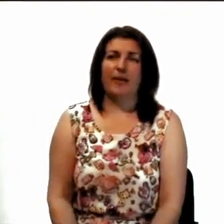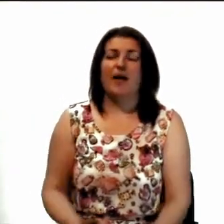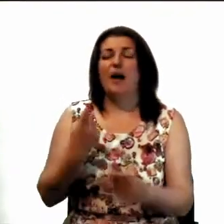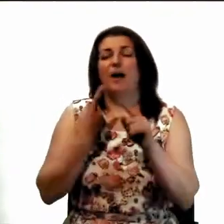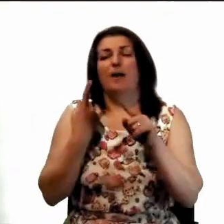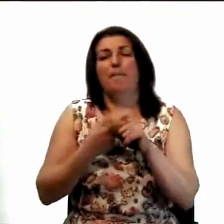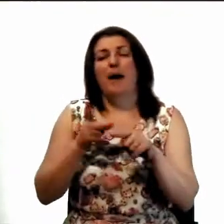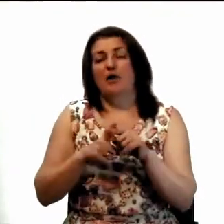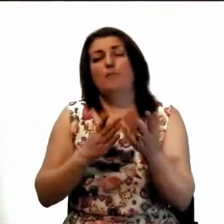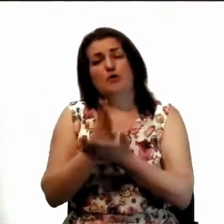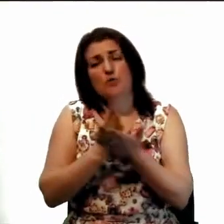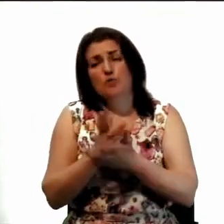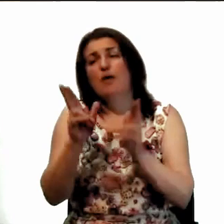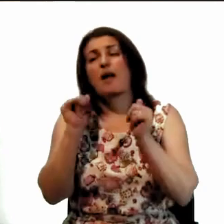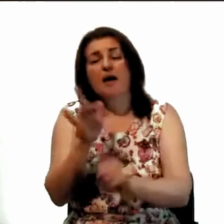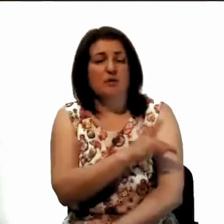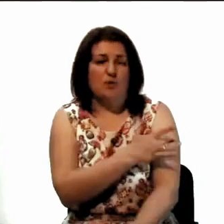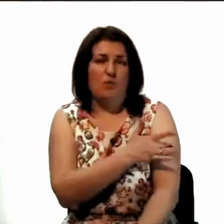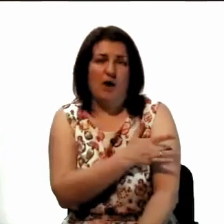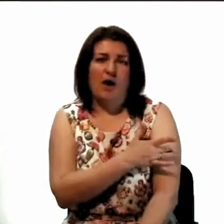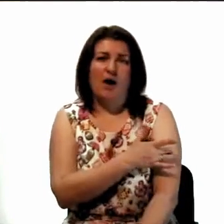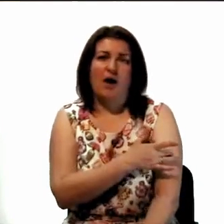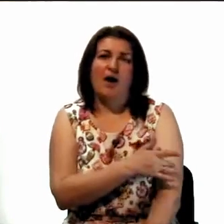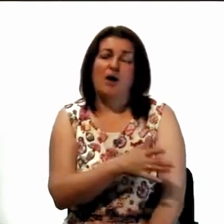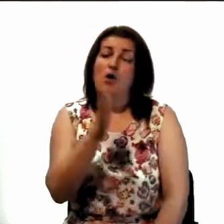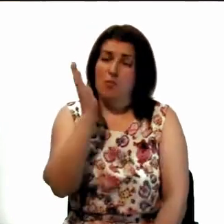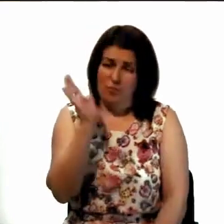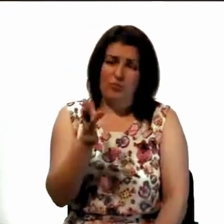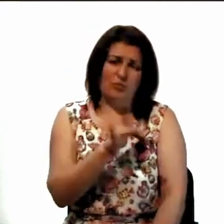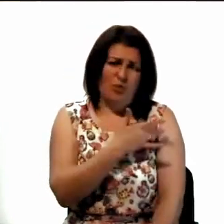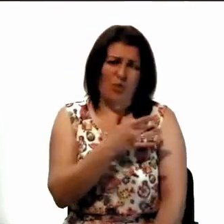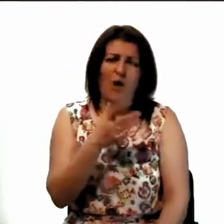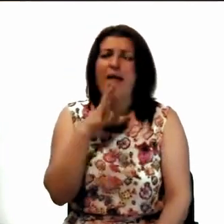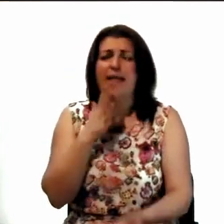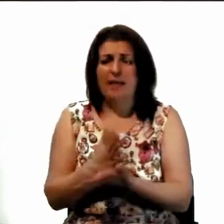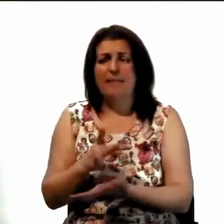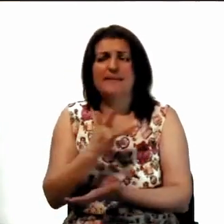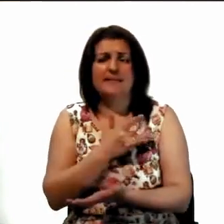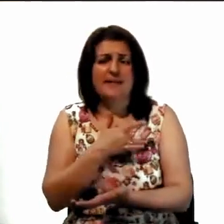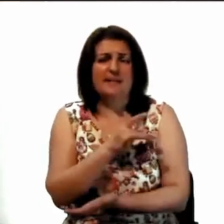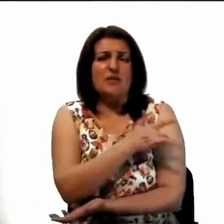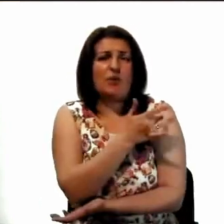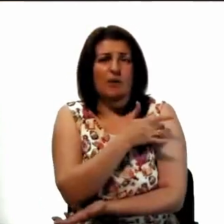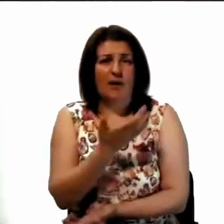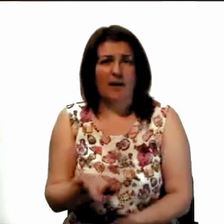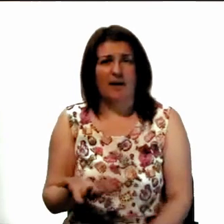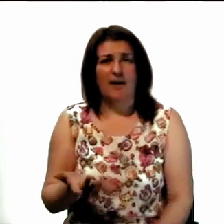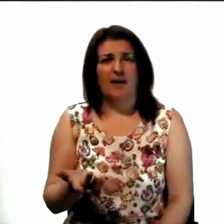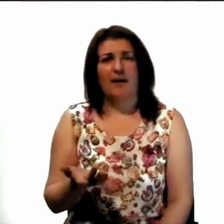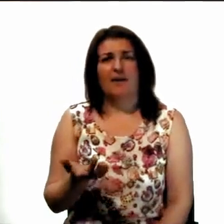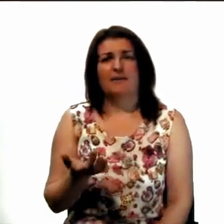Поэтому служи как слуга. Будь слугой. Имей сердце слуги.